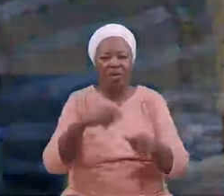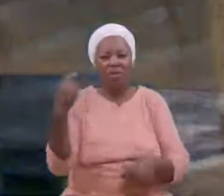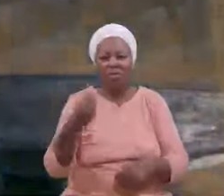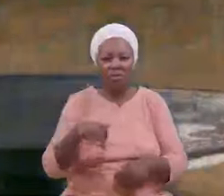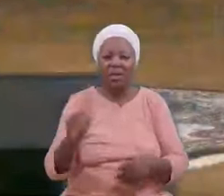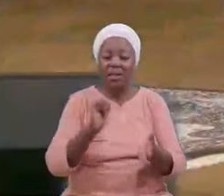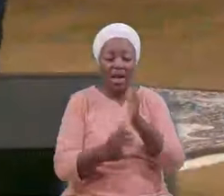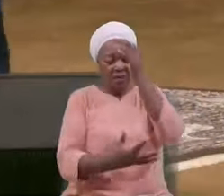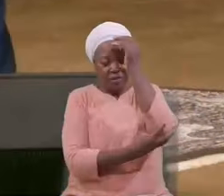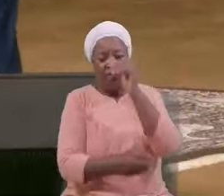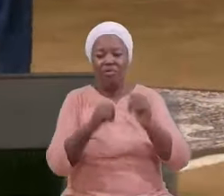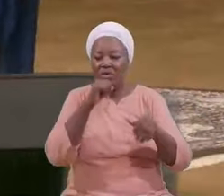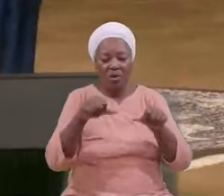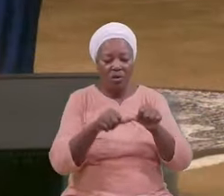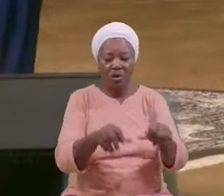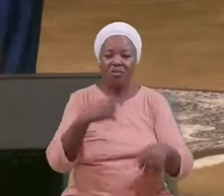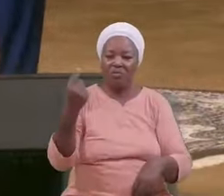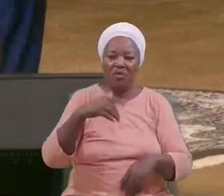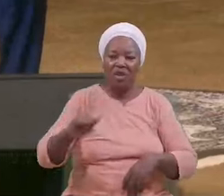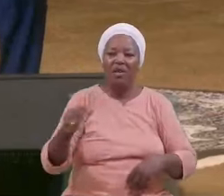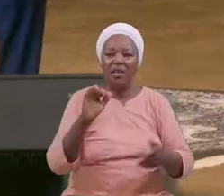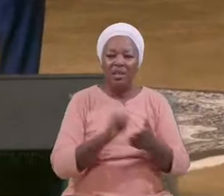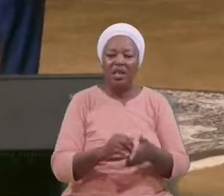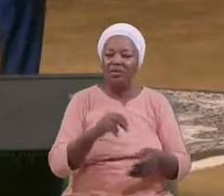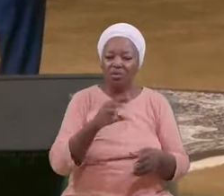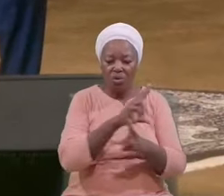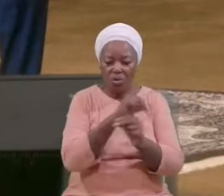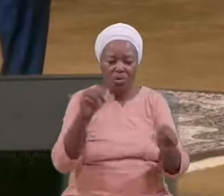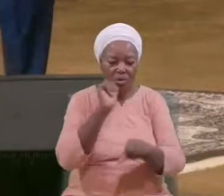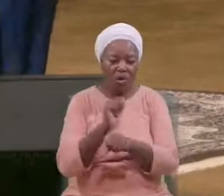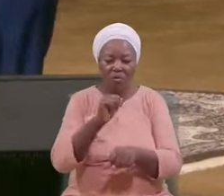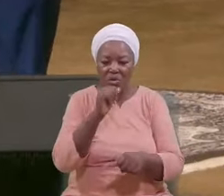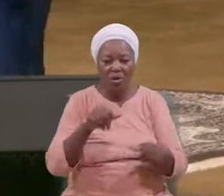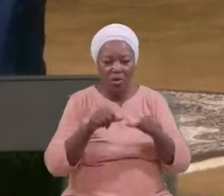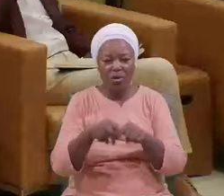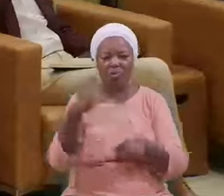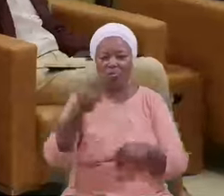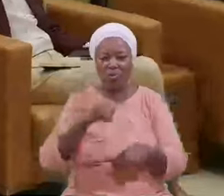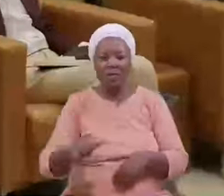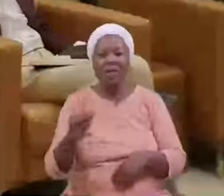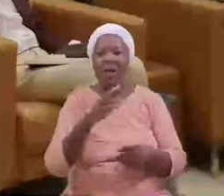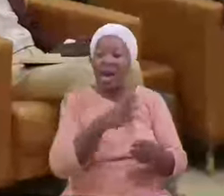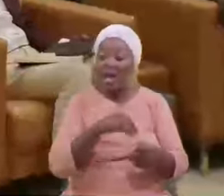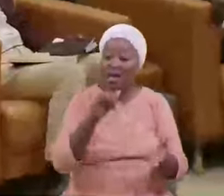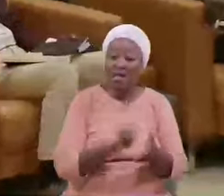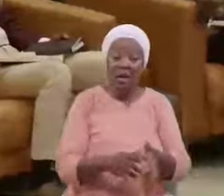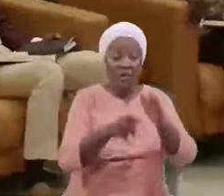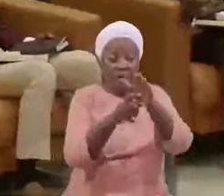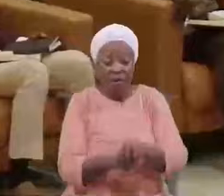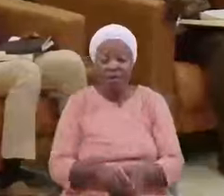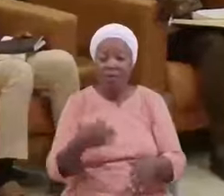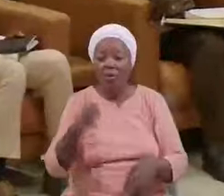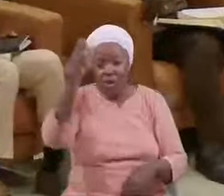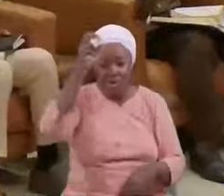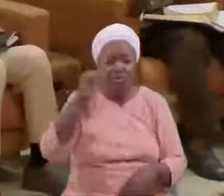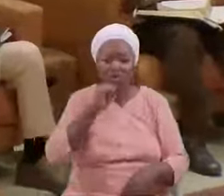continuer pour toujours. Ce chômage ne va pas continuer pour toujours. cette pression du diable ne va pas continuer